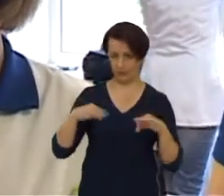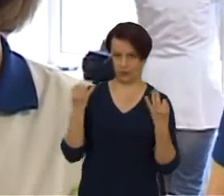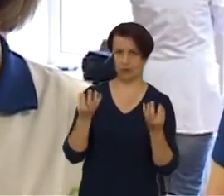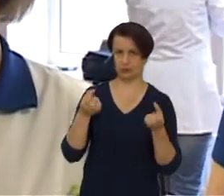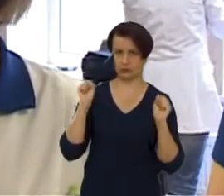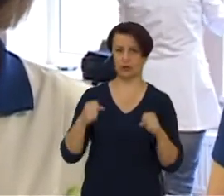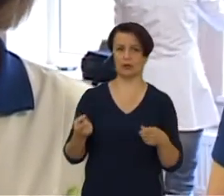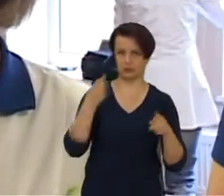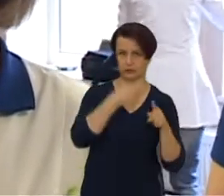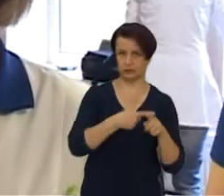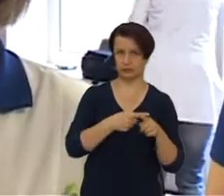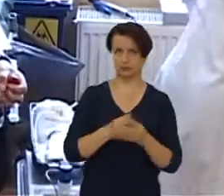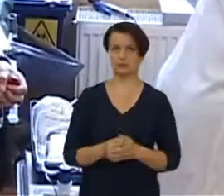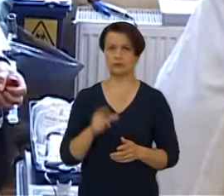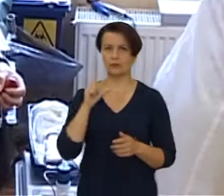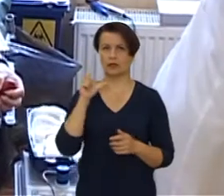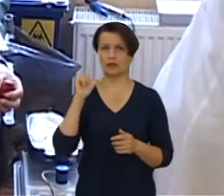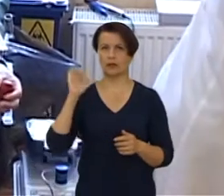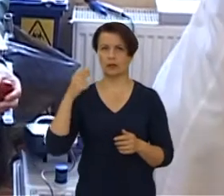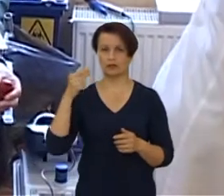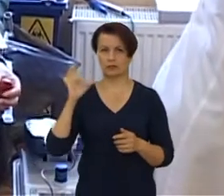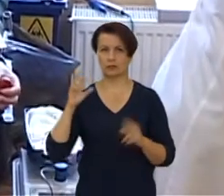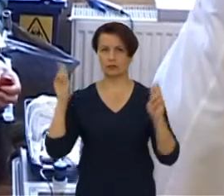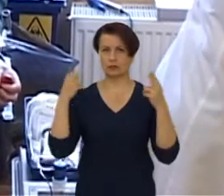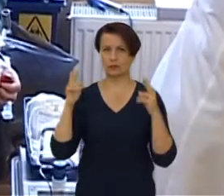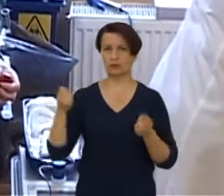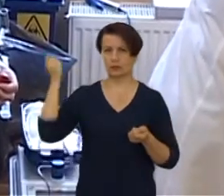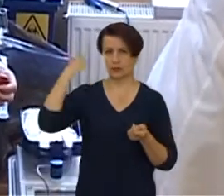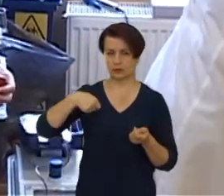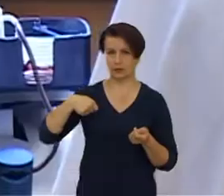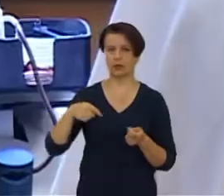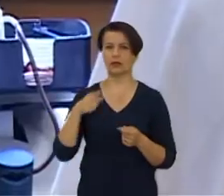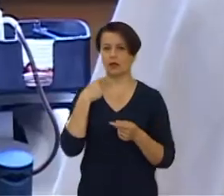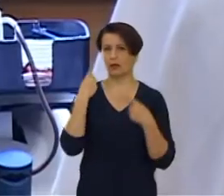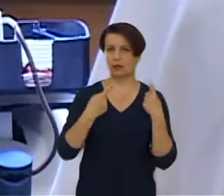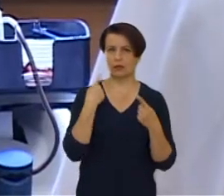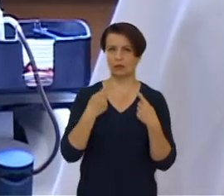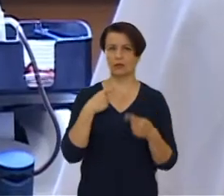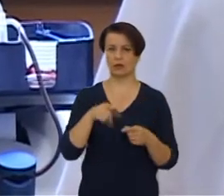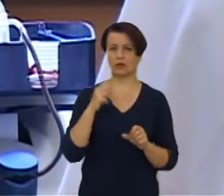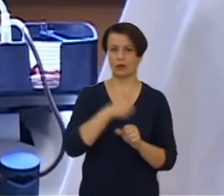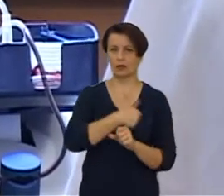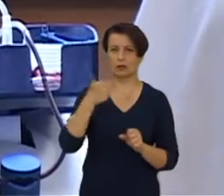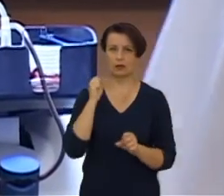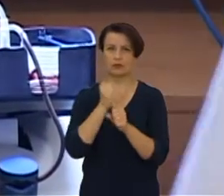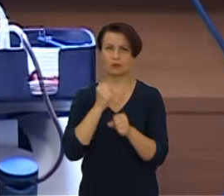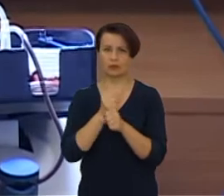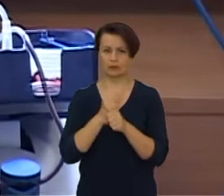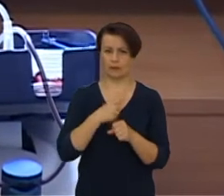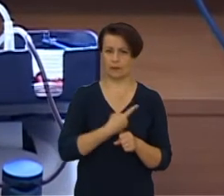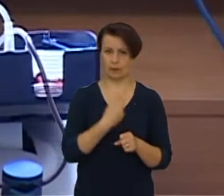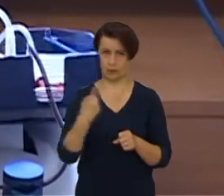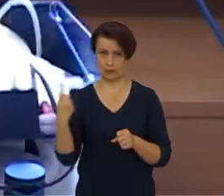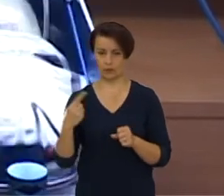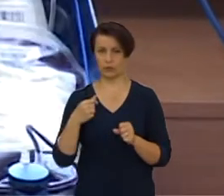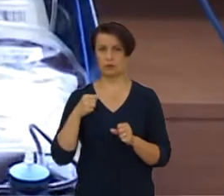asmeninės nuostatos leidžia tą daryti. Klubo Lions prezidentė Lina Adomaitė neminėjo, kad daug gerų darbų nuveiktų per pirmuosius klubo